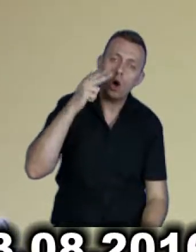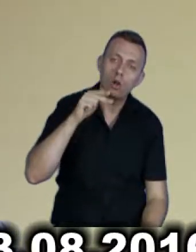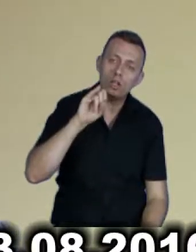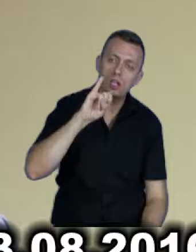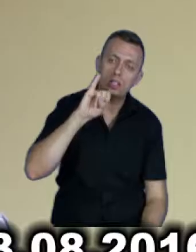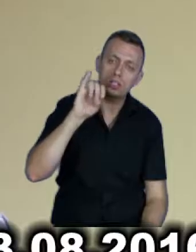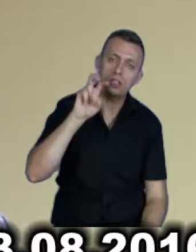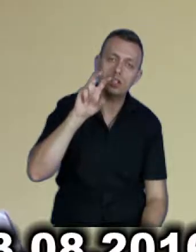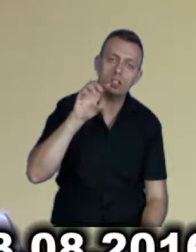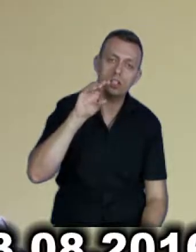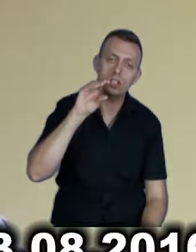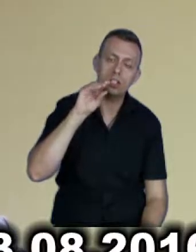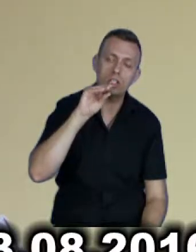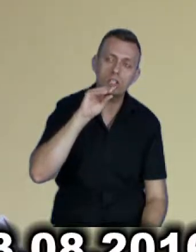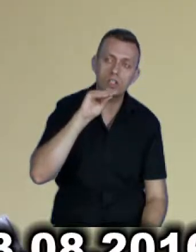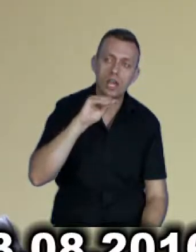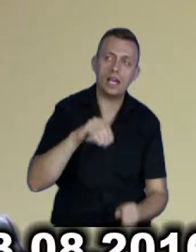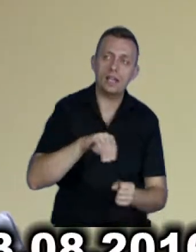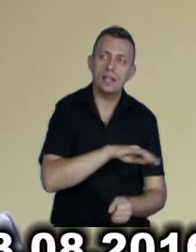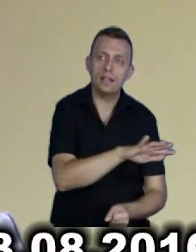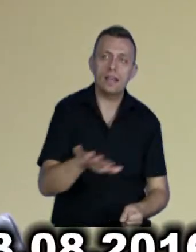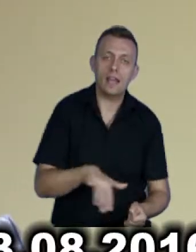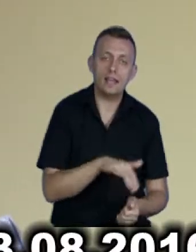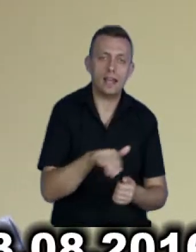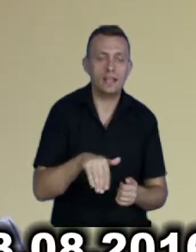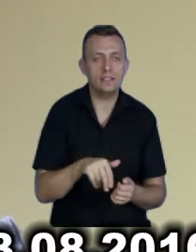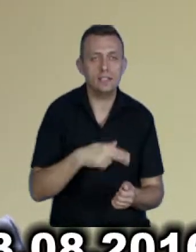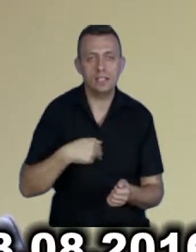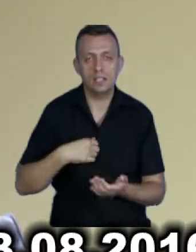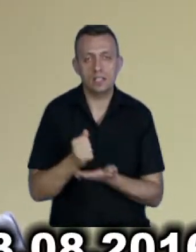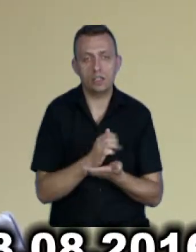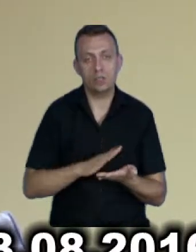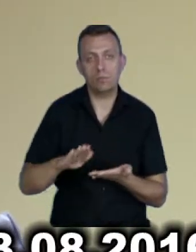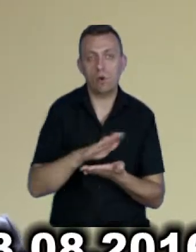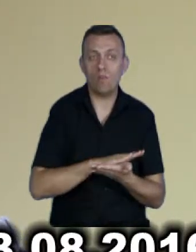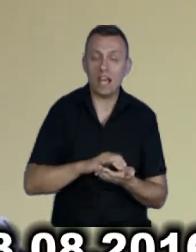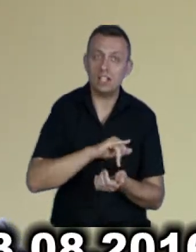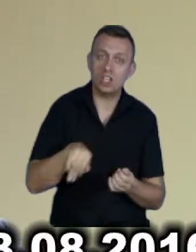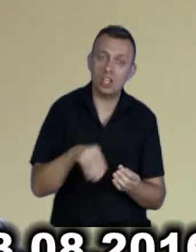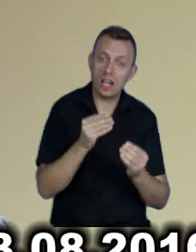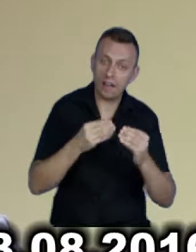dla mieszkańców. Logo powiatu kutnowskiego ma kształt kuli z charakterystycznymi dla